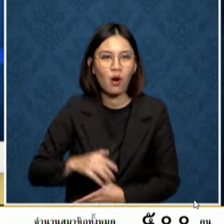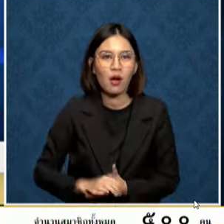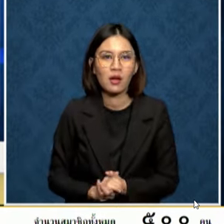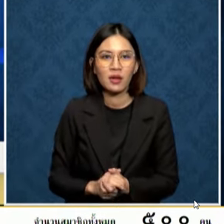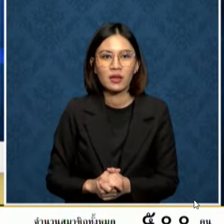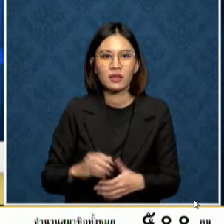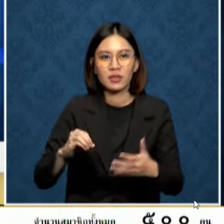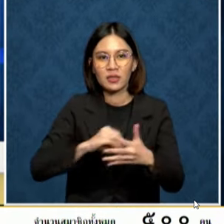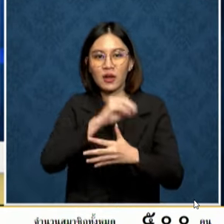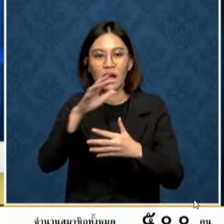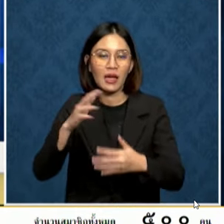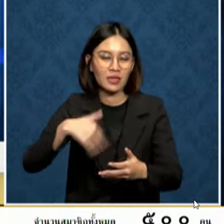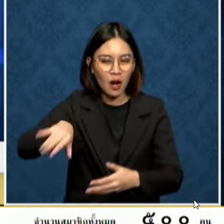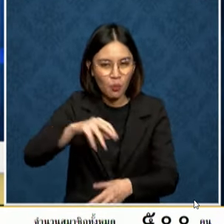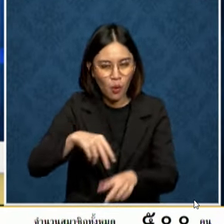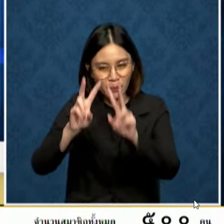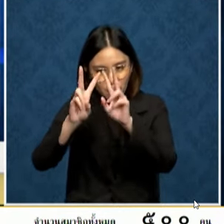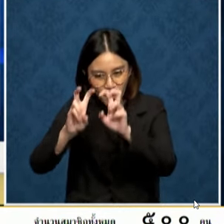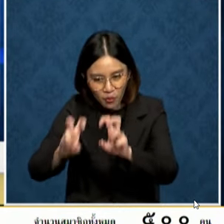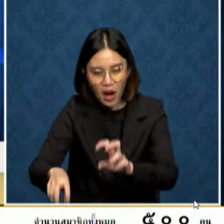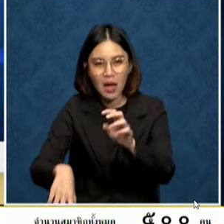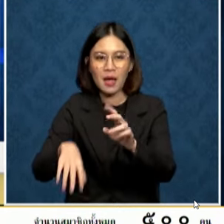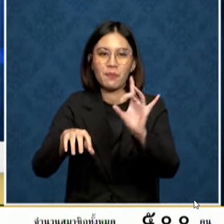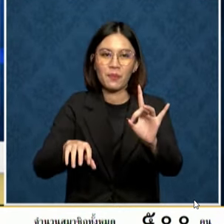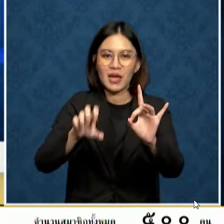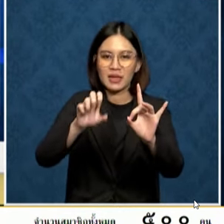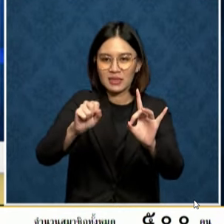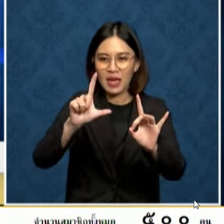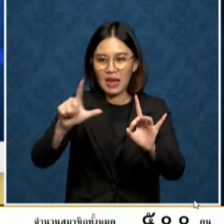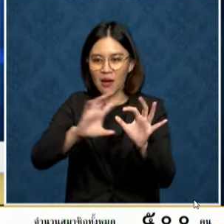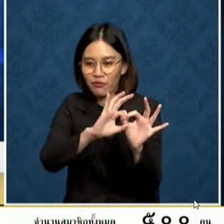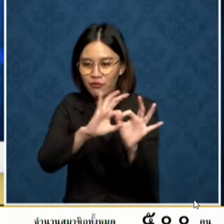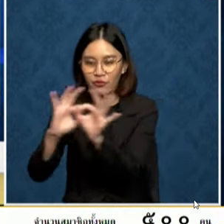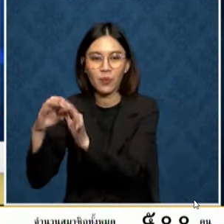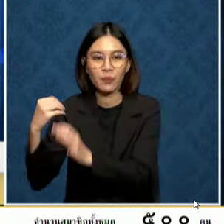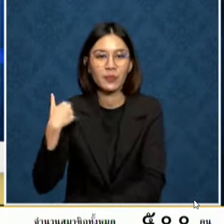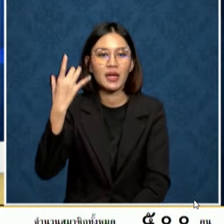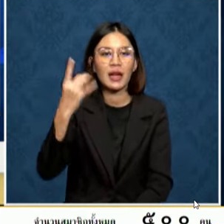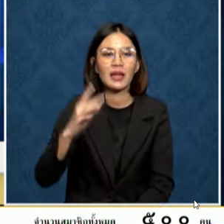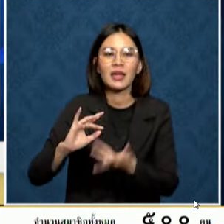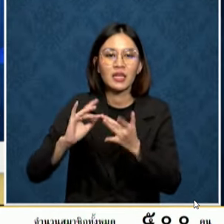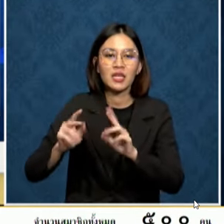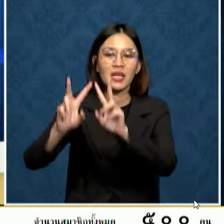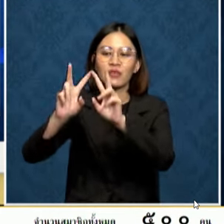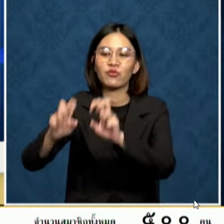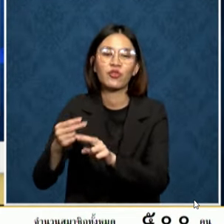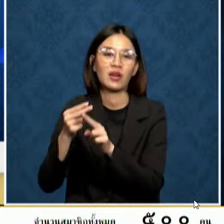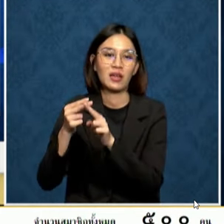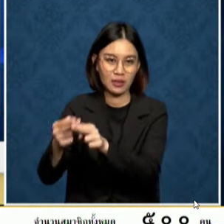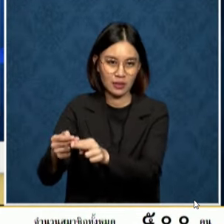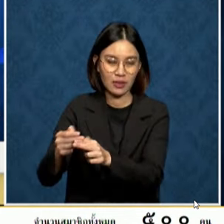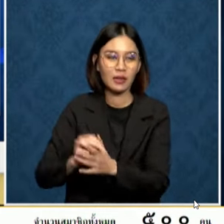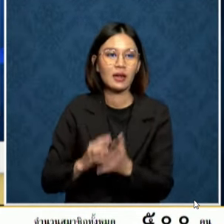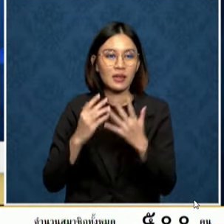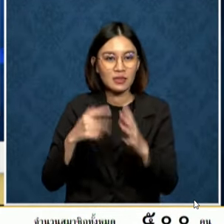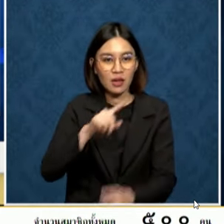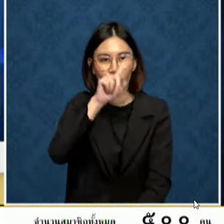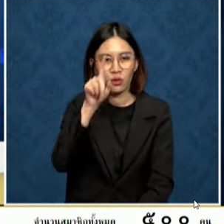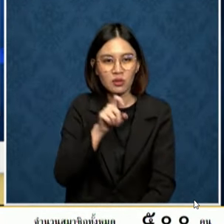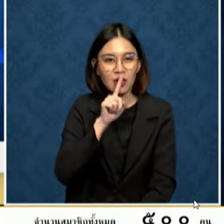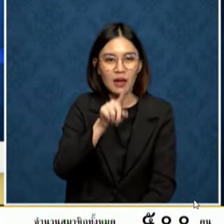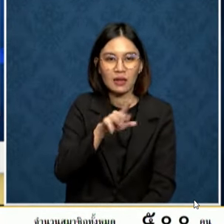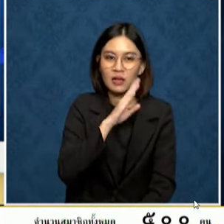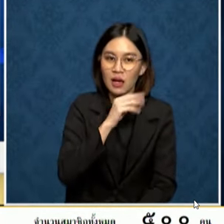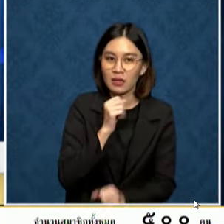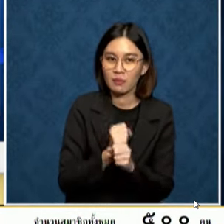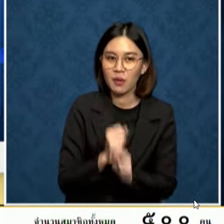น้องในอิเต์น็เข้าไปสืบสอวา 8,100 ลานมมอะไรทผูกพัไปบ้างท่านแทานคำถามคือ แล้วถ้าเกิดเราทำ 1,